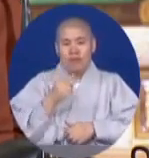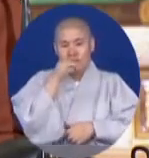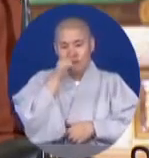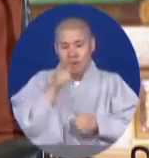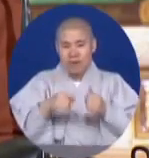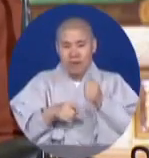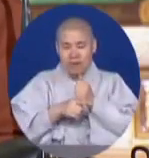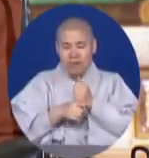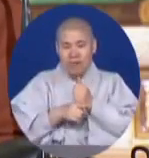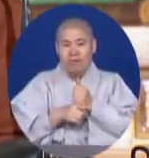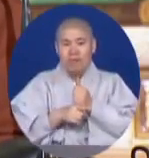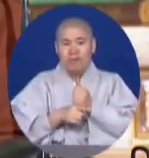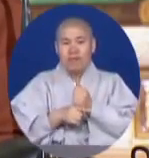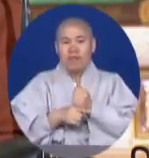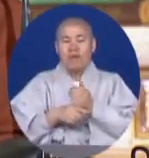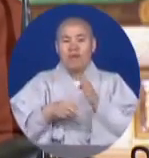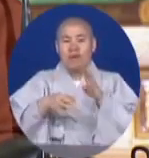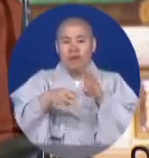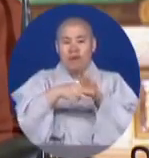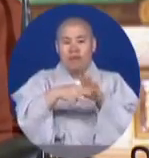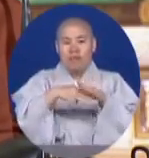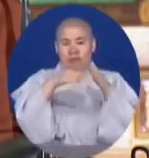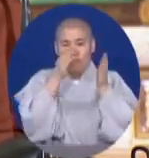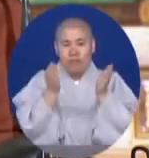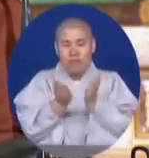중생이라는 게 업이 다 달라서